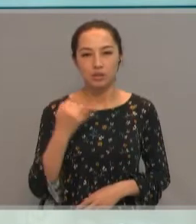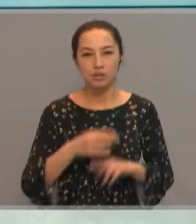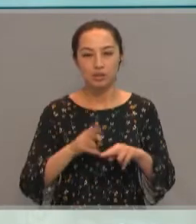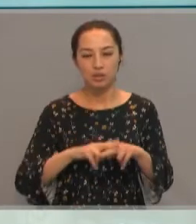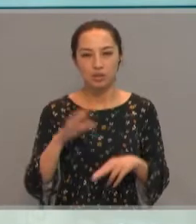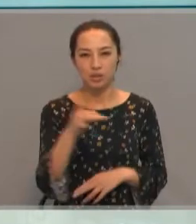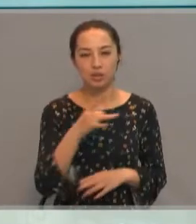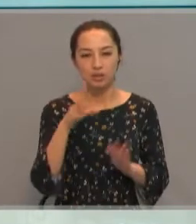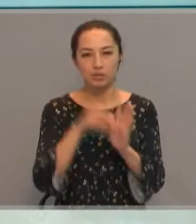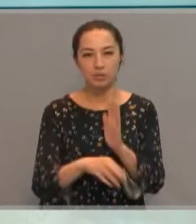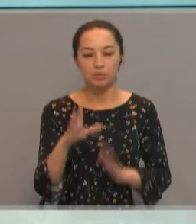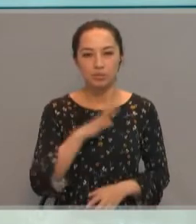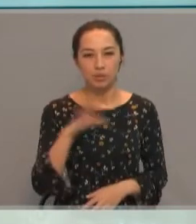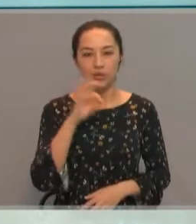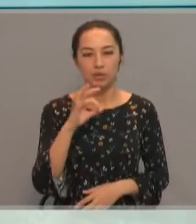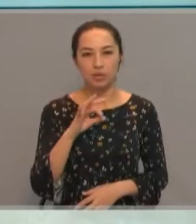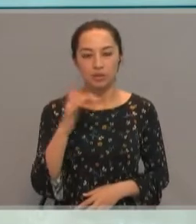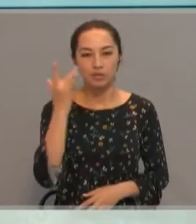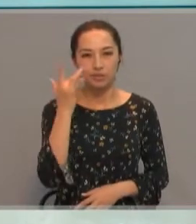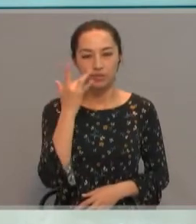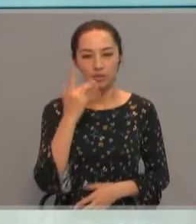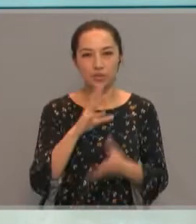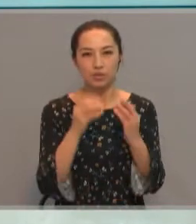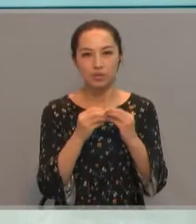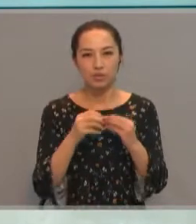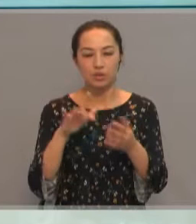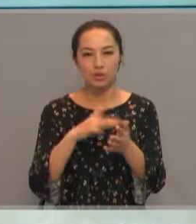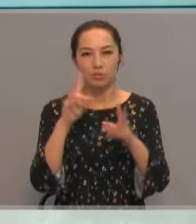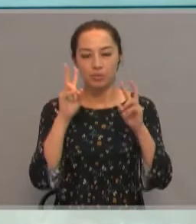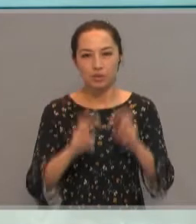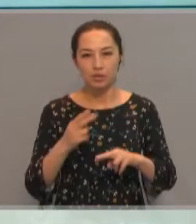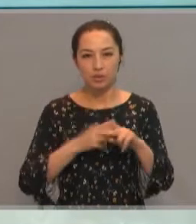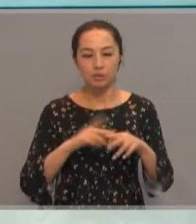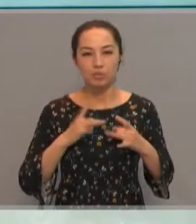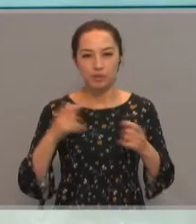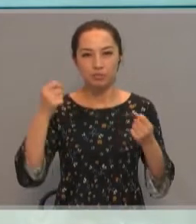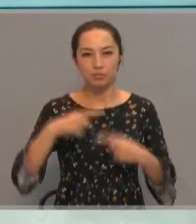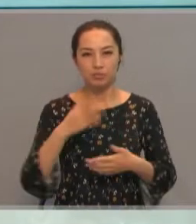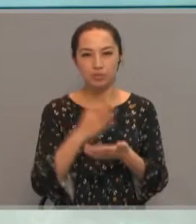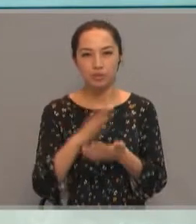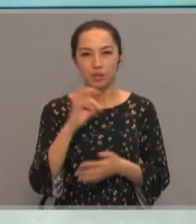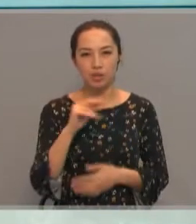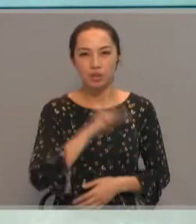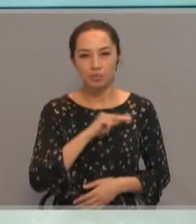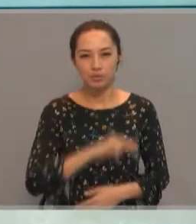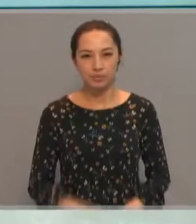в регионе стабильная и находится под постоянным контролем. Все мероприятия ведутся согласно разработанному плану.